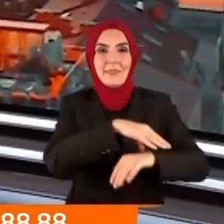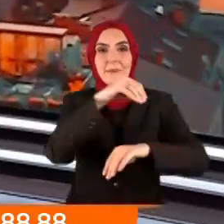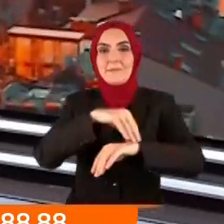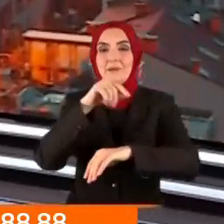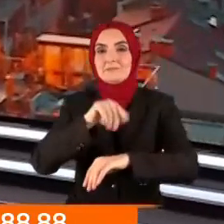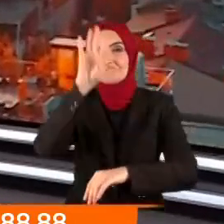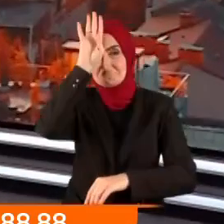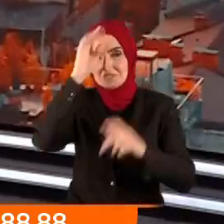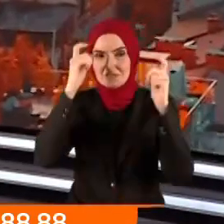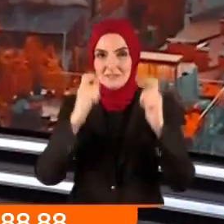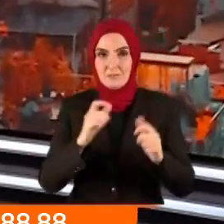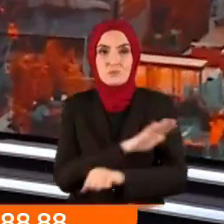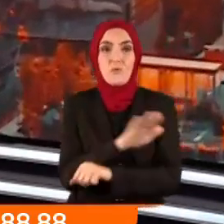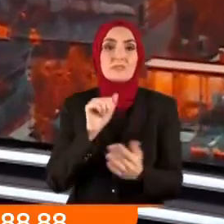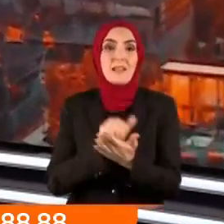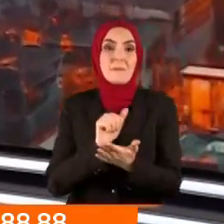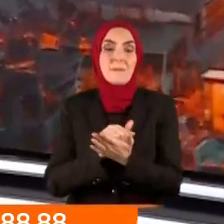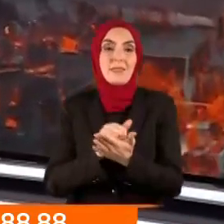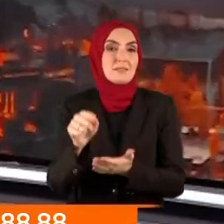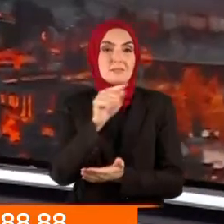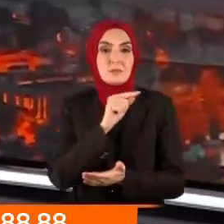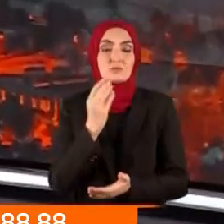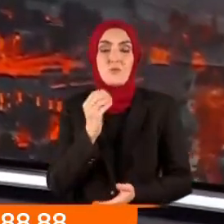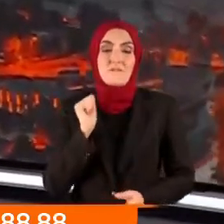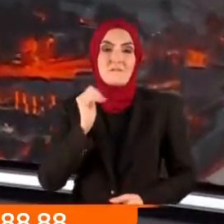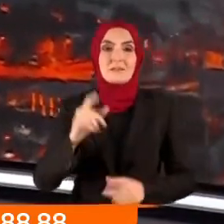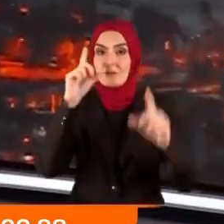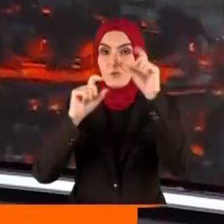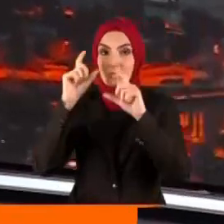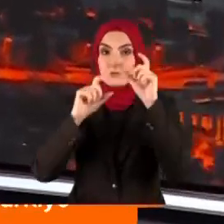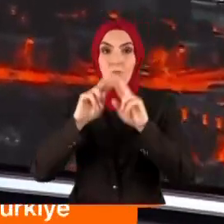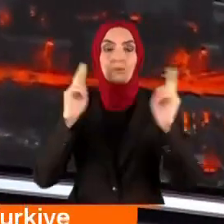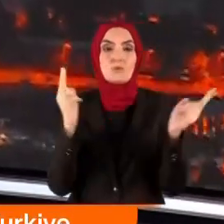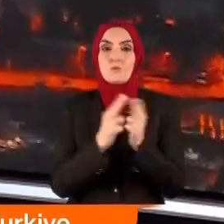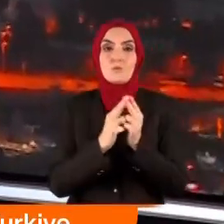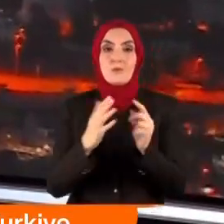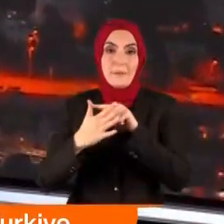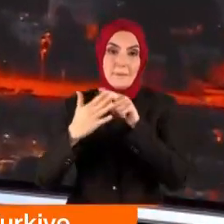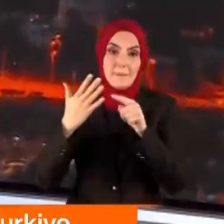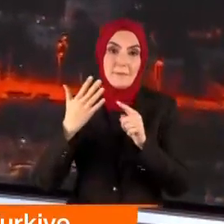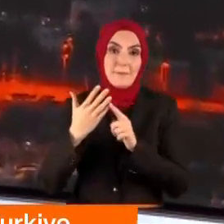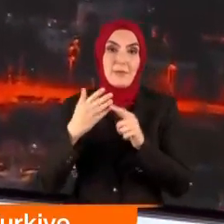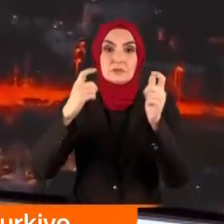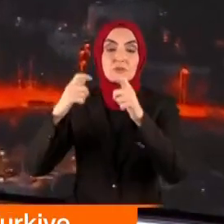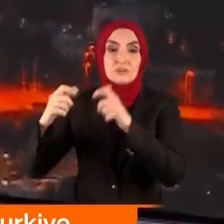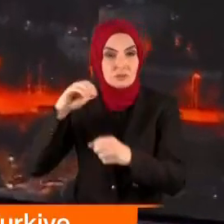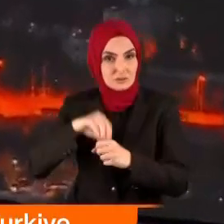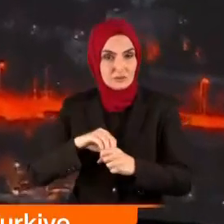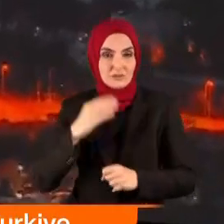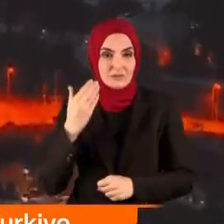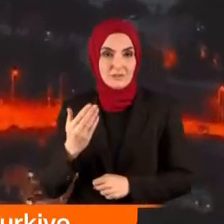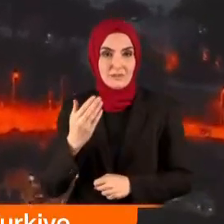medya kullanıcıları tarafından en çok fotoğraflanan 5 şehir arasında yer alıyor. Peki en çok hangi noktalar